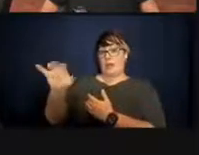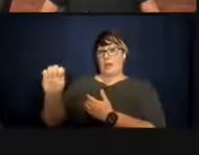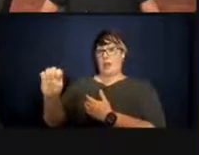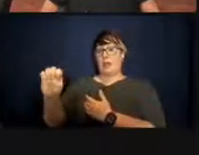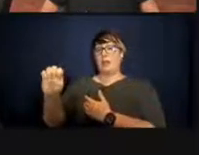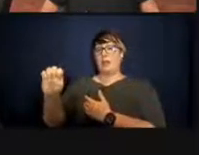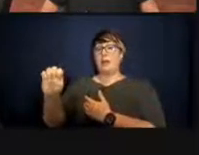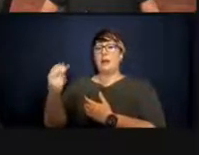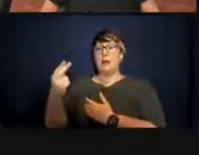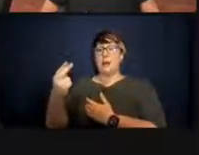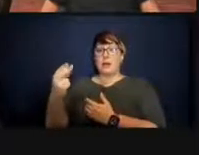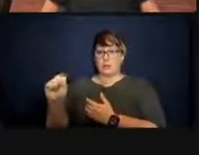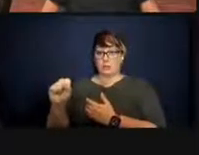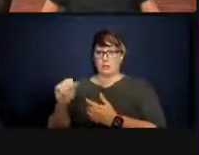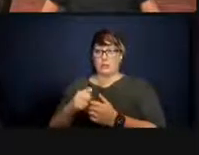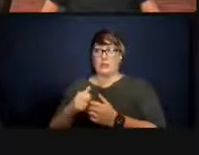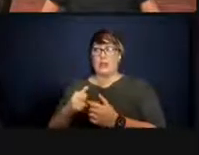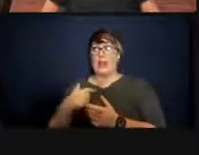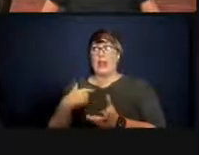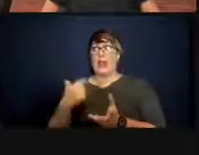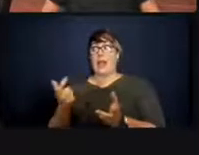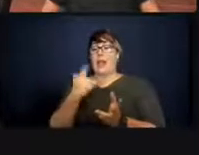Naweza kuambia kwamba